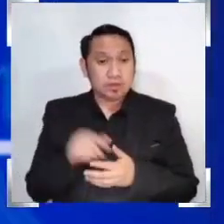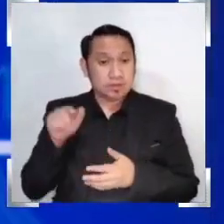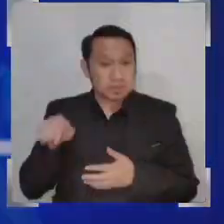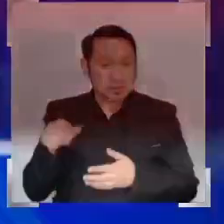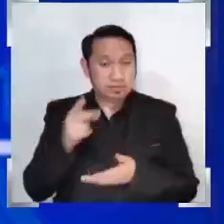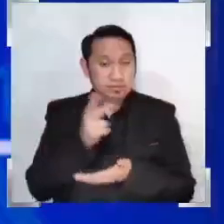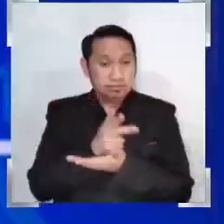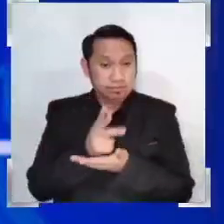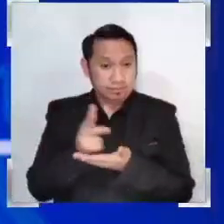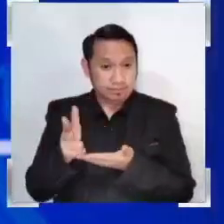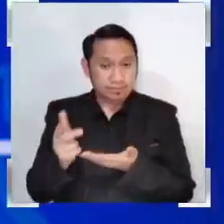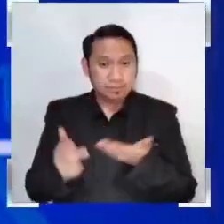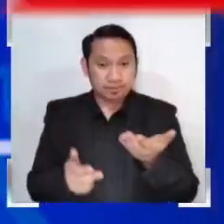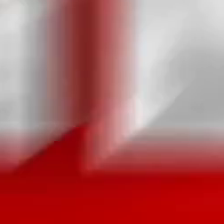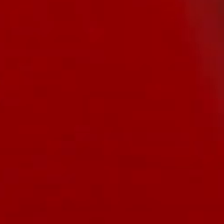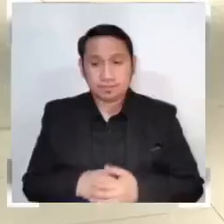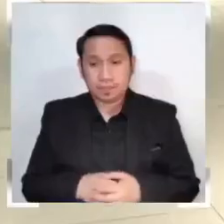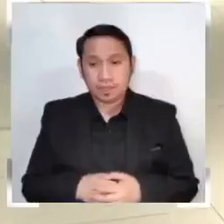si Nico Wahe.